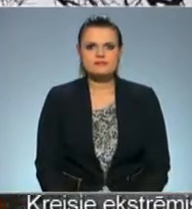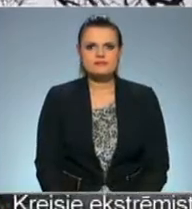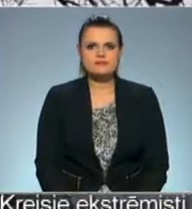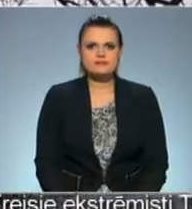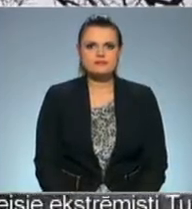televīzija.